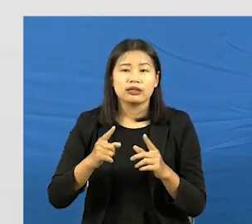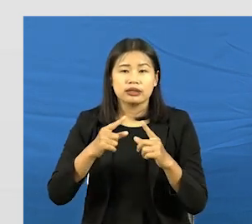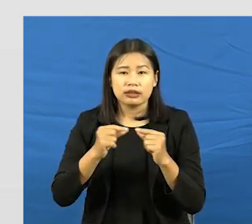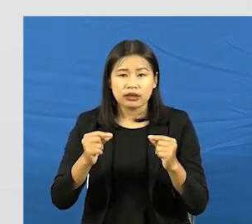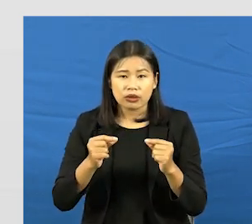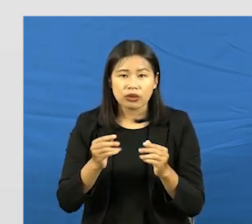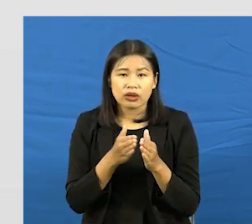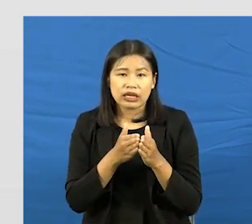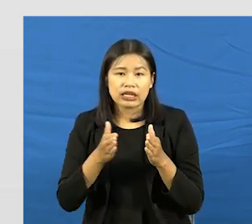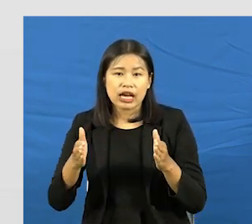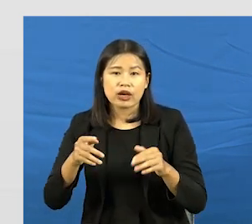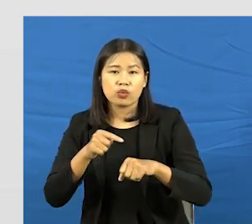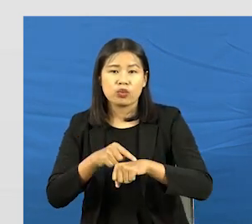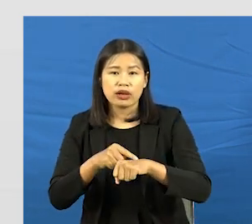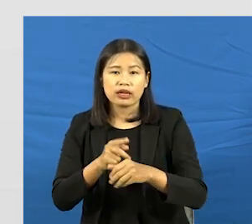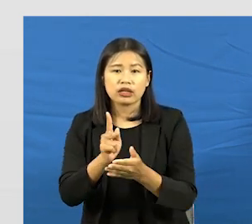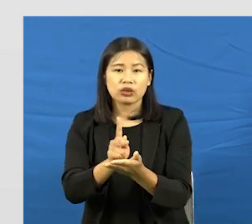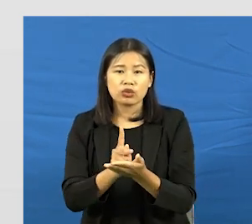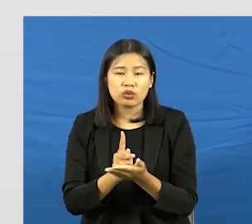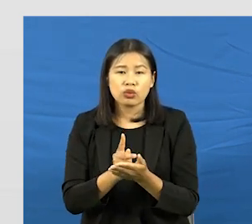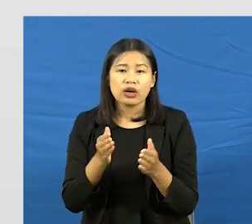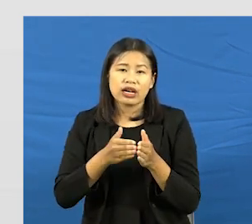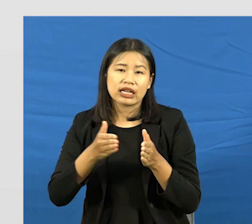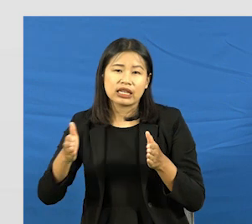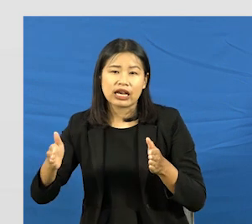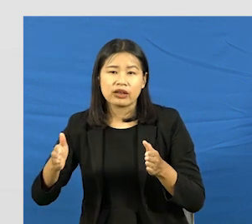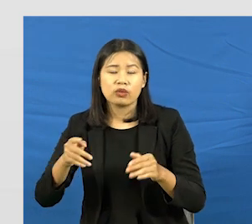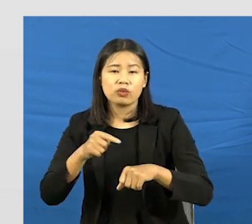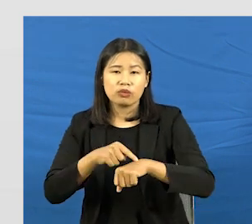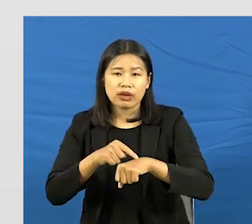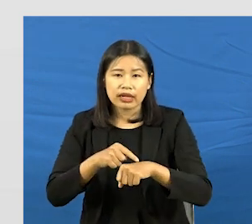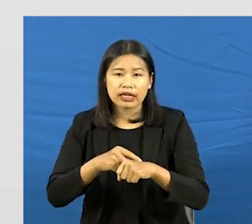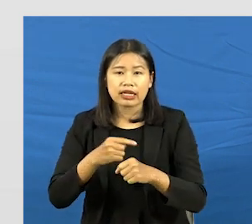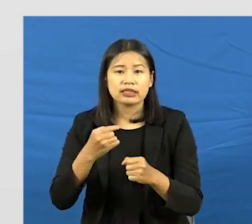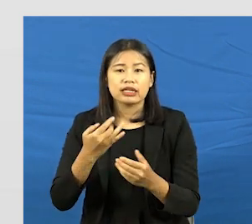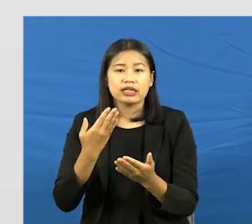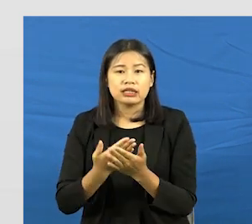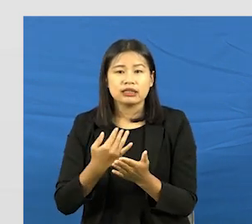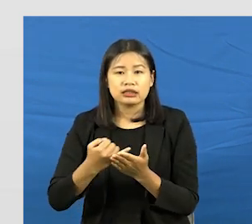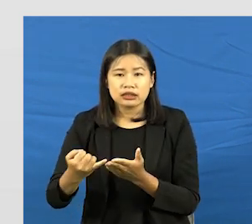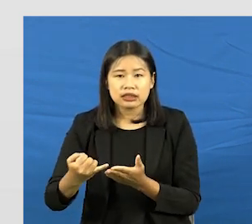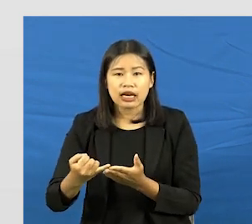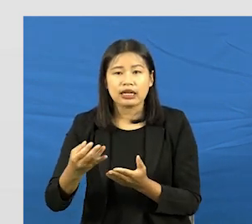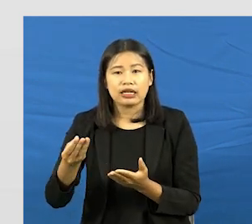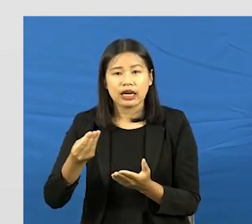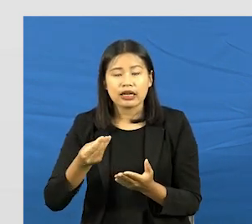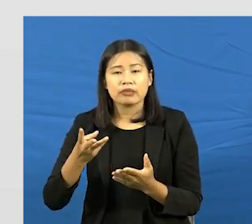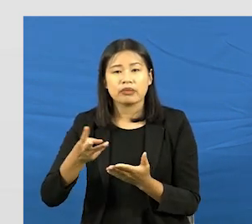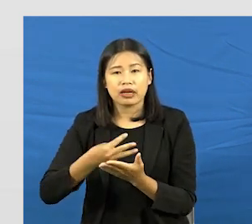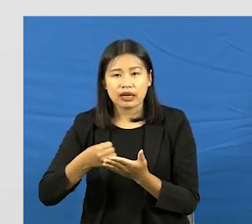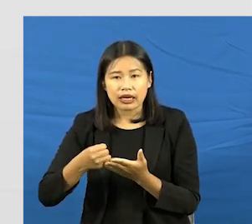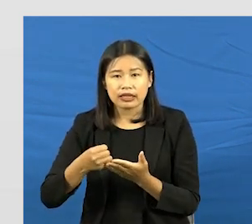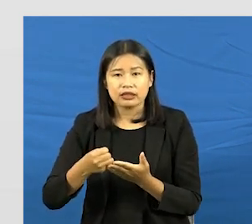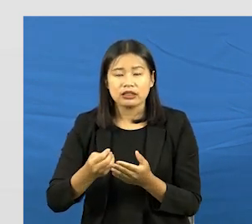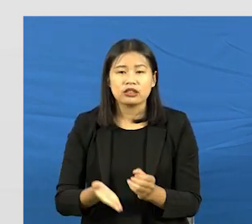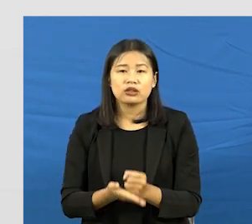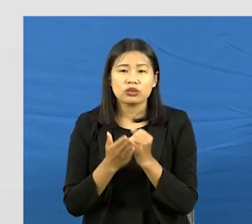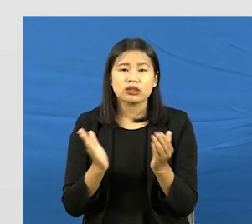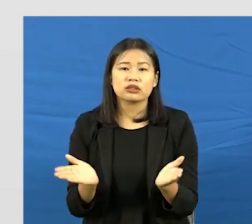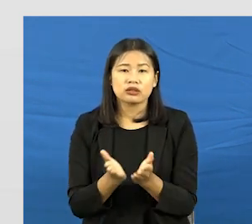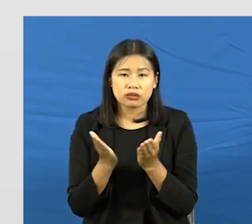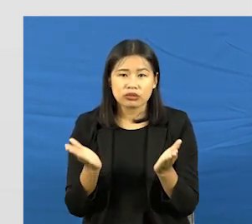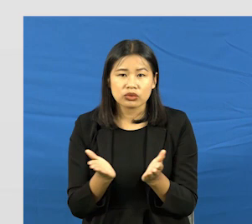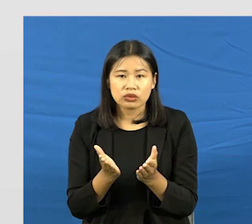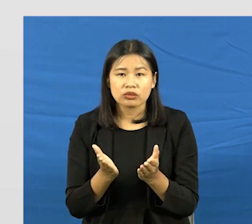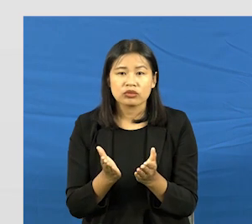นนะครับเพื่อตอบสนองนโยบายในการที่จะดูแลนักศึกษาที่มีปัญหาผลกระทบกับเรื่องของโ